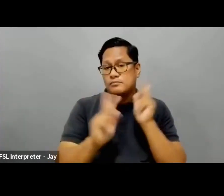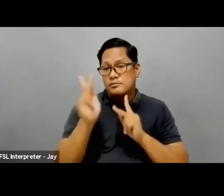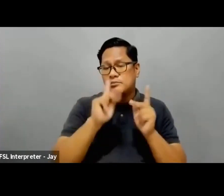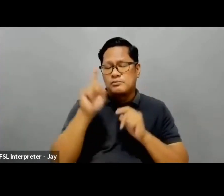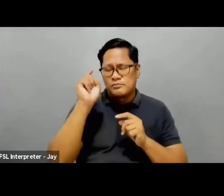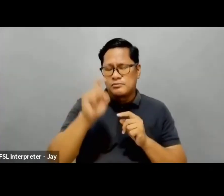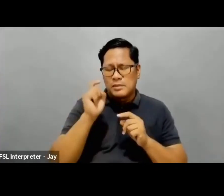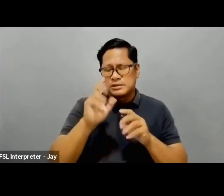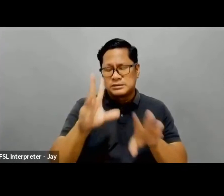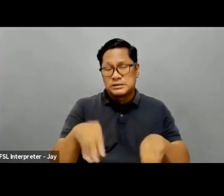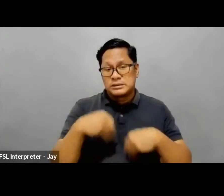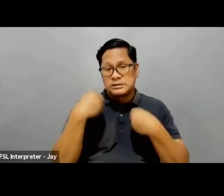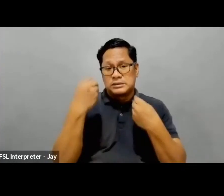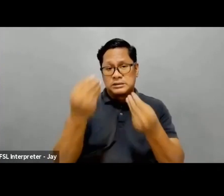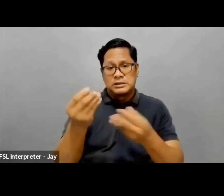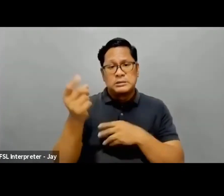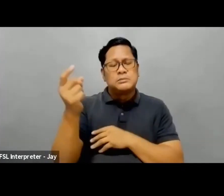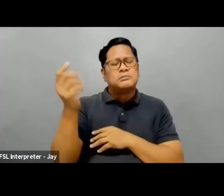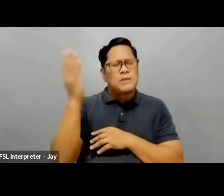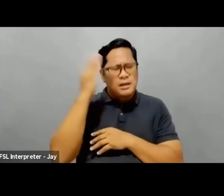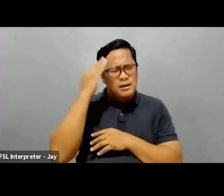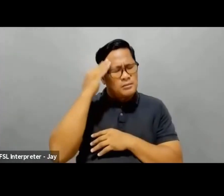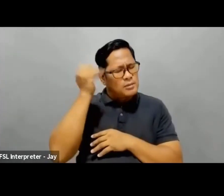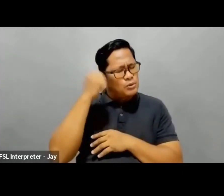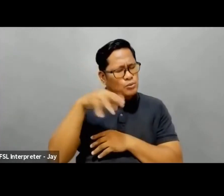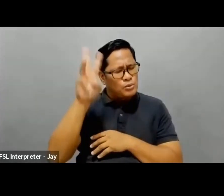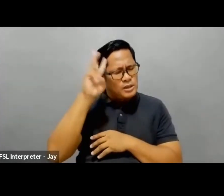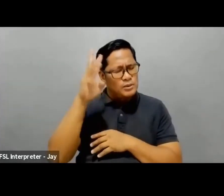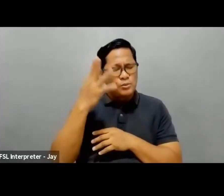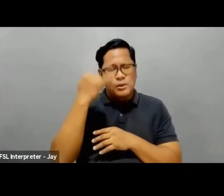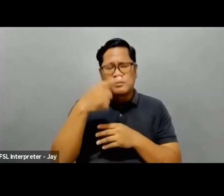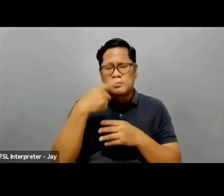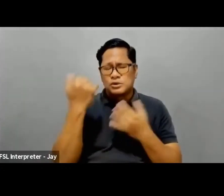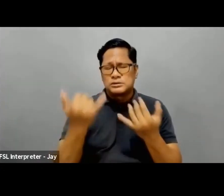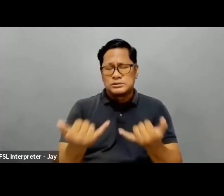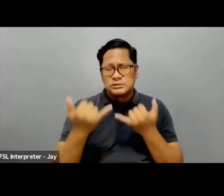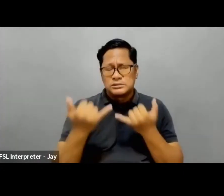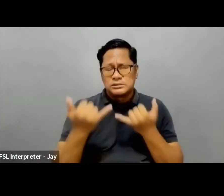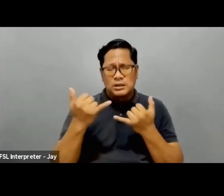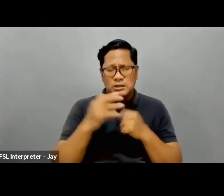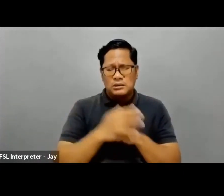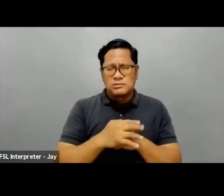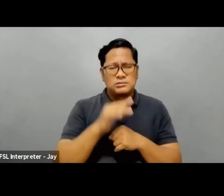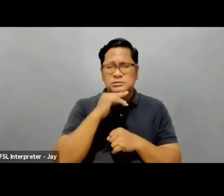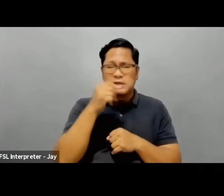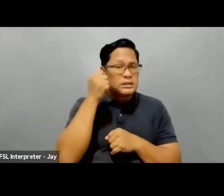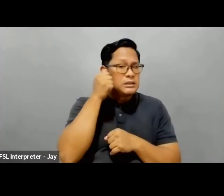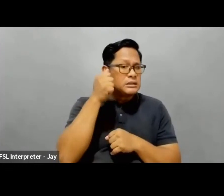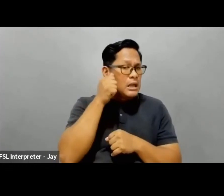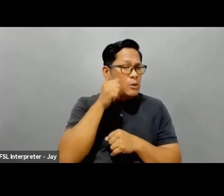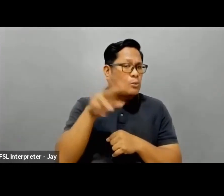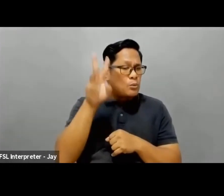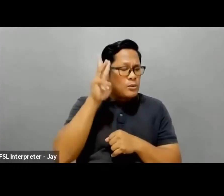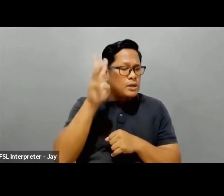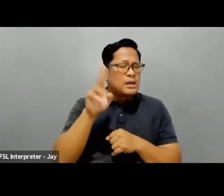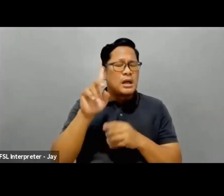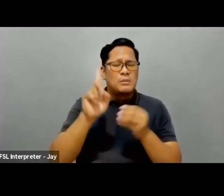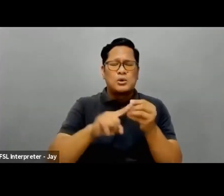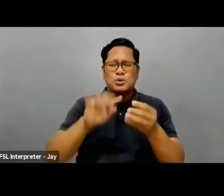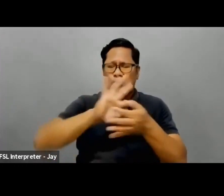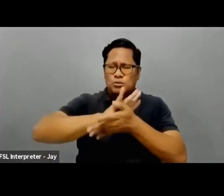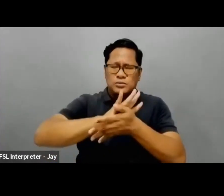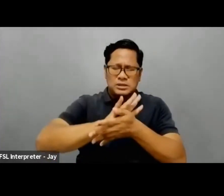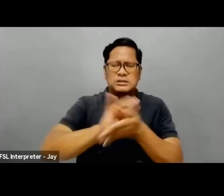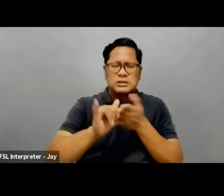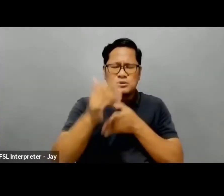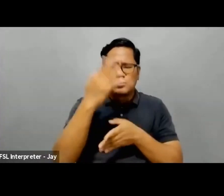ng kaalaman para sa ganun. Kasi sa kasalukuyan po hindi pa rin nila unawa yung COVID. Kaya napakahalaga po